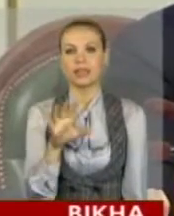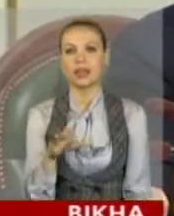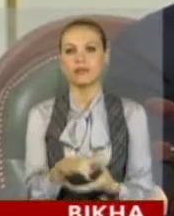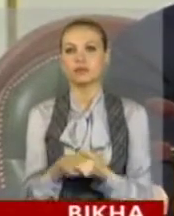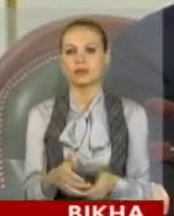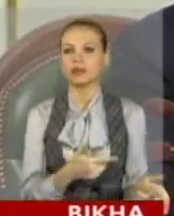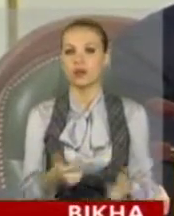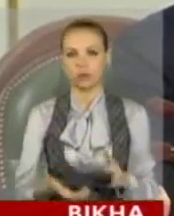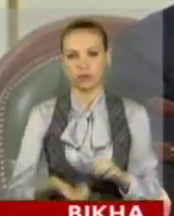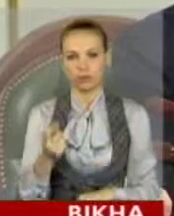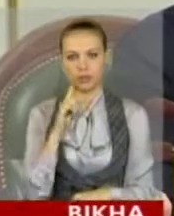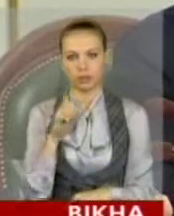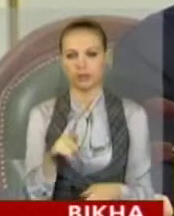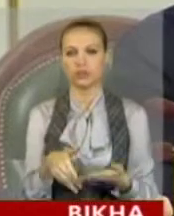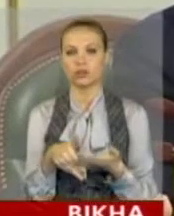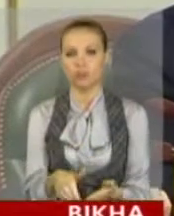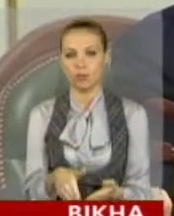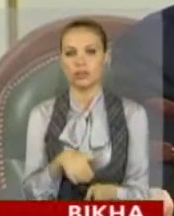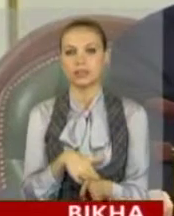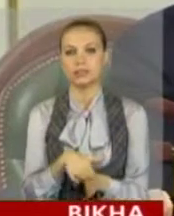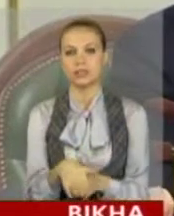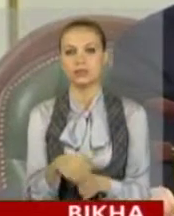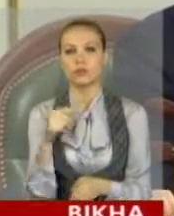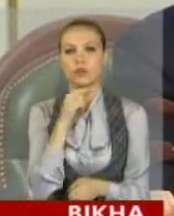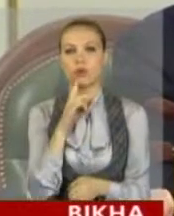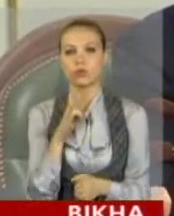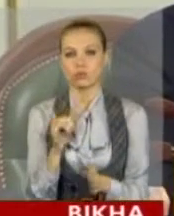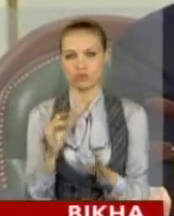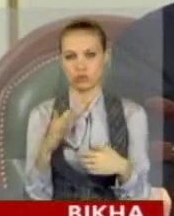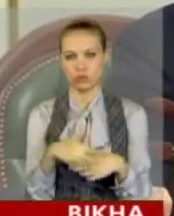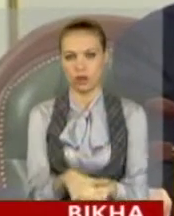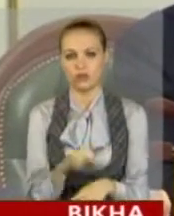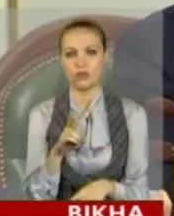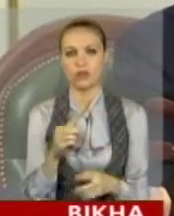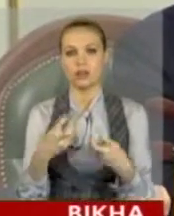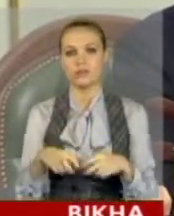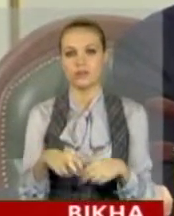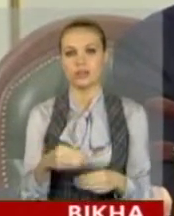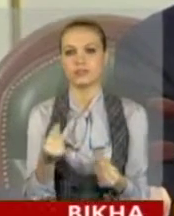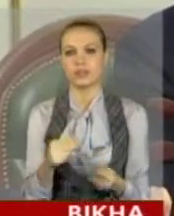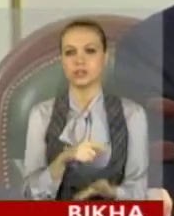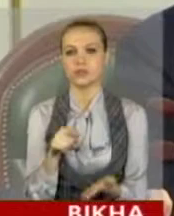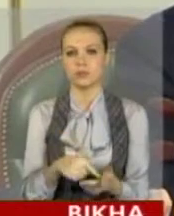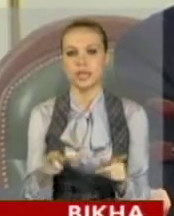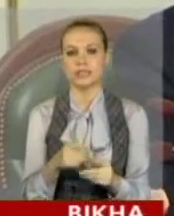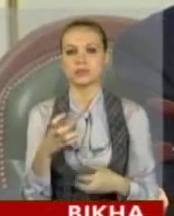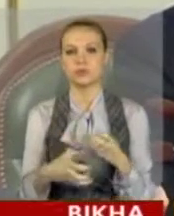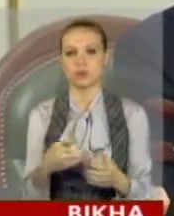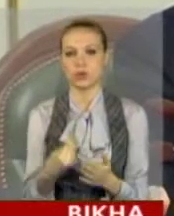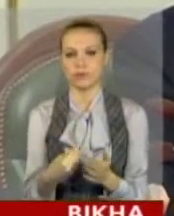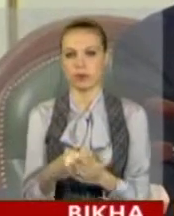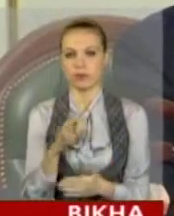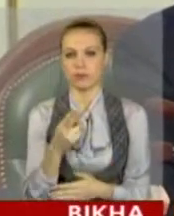Євроспілка готова підтримувати Україну і допомагати їй здійснювати економічну інтеграцію та розв'язувати фінансові питання з Міжнародним валютним